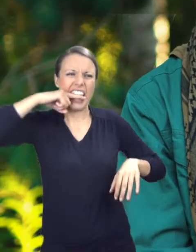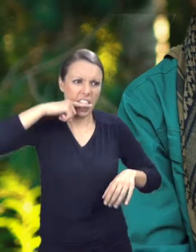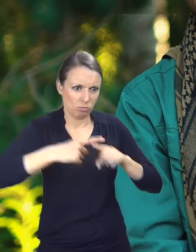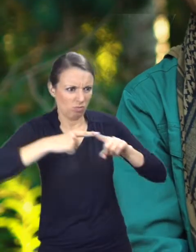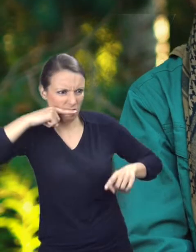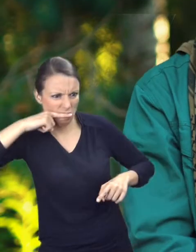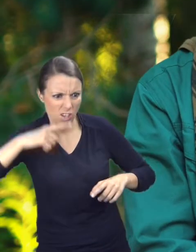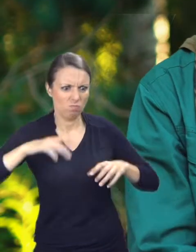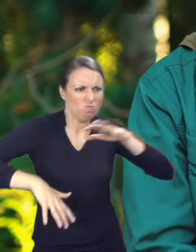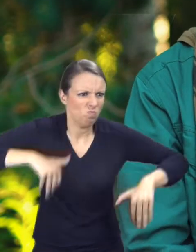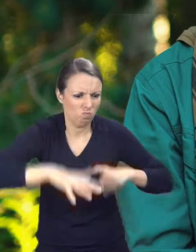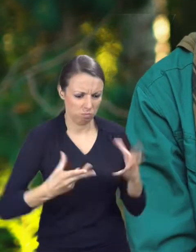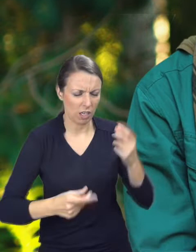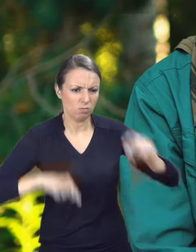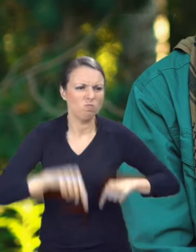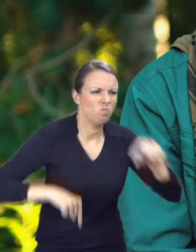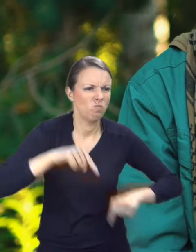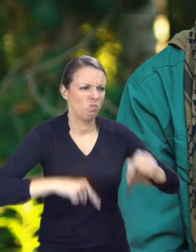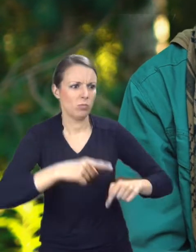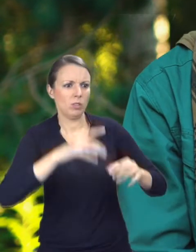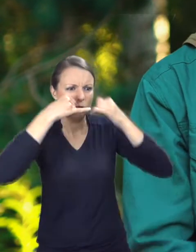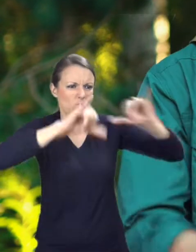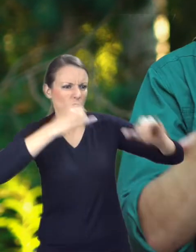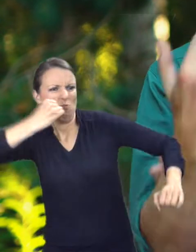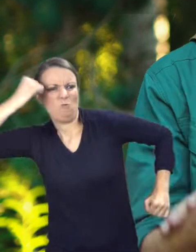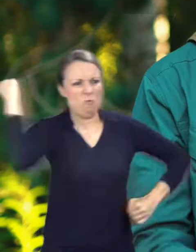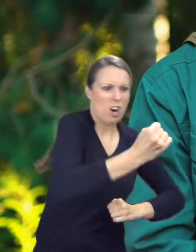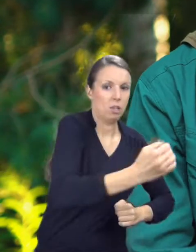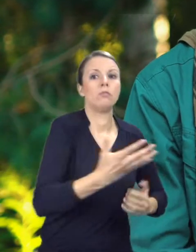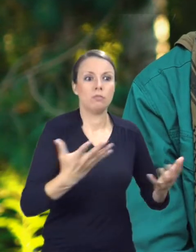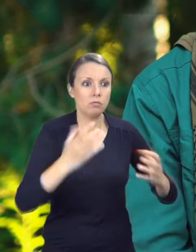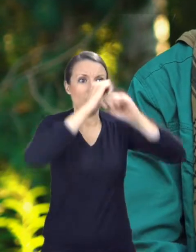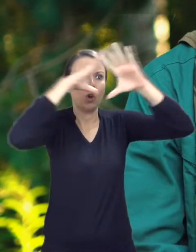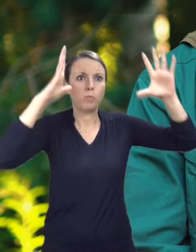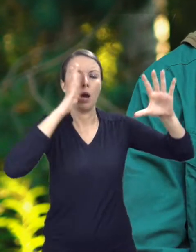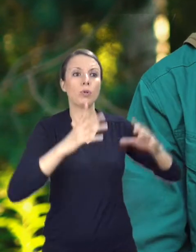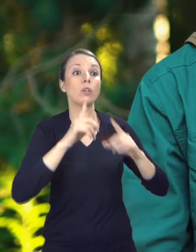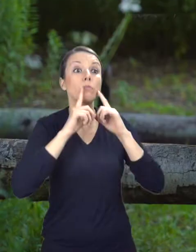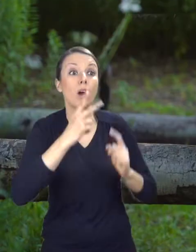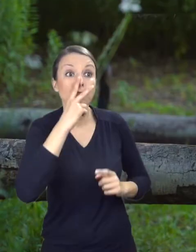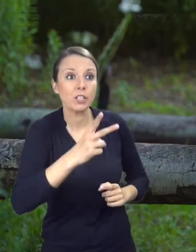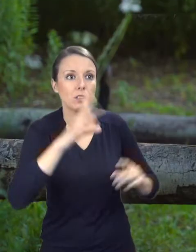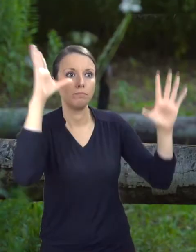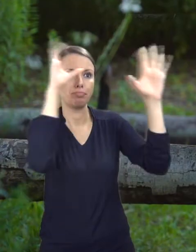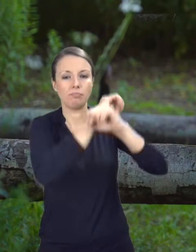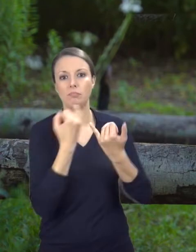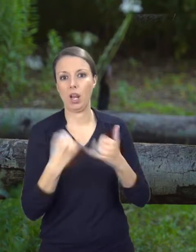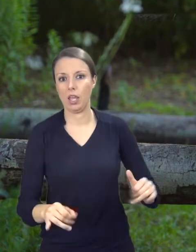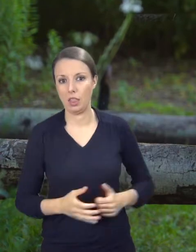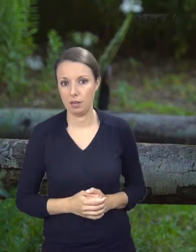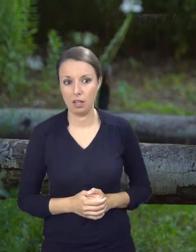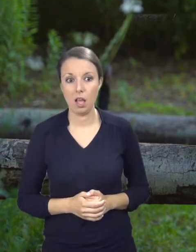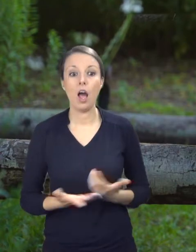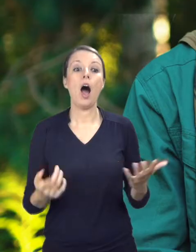prawda? I tak samo jak wyobrażasz sobie survivalowca, to wydaje ci się coś więcej niż faktycznie to oznacza. Sztuka przetrwania to jest de facto